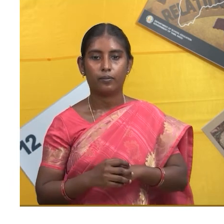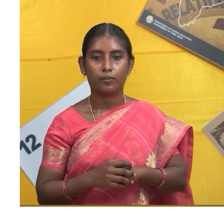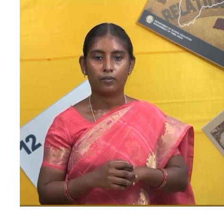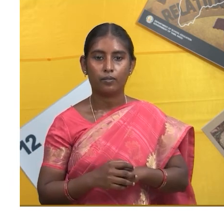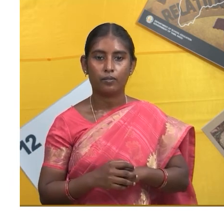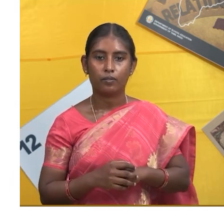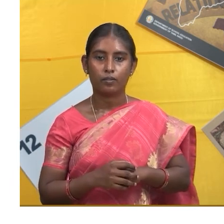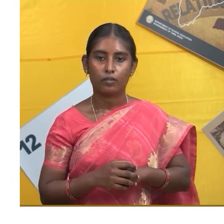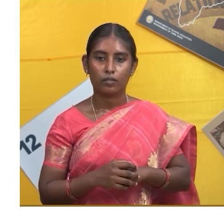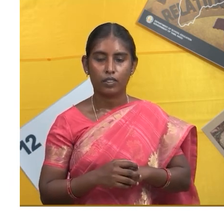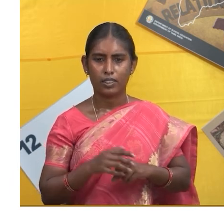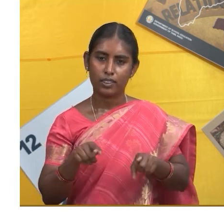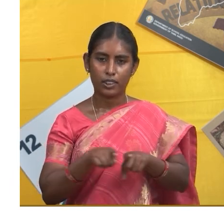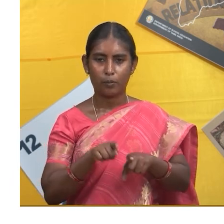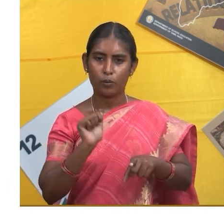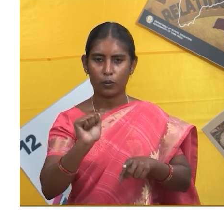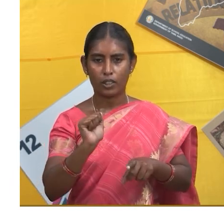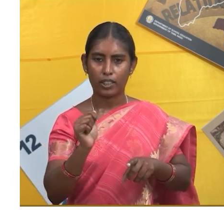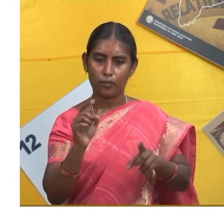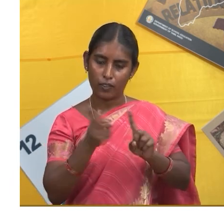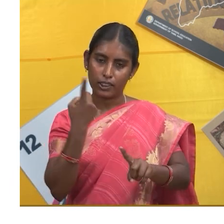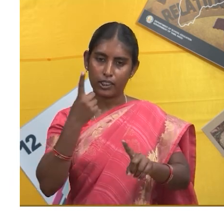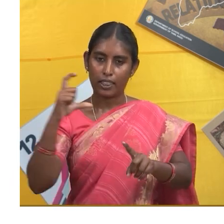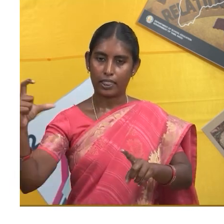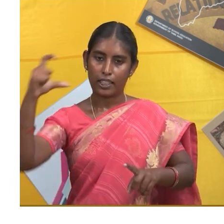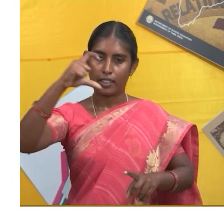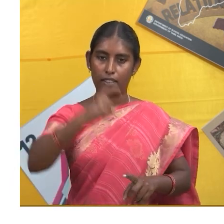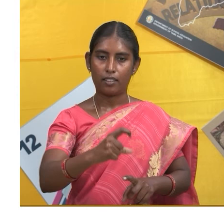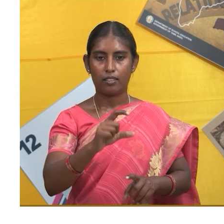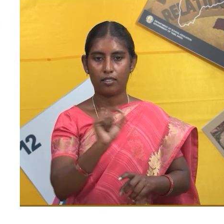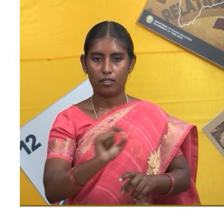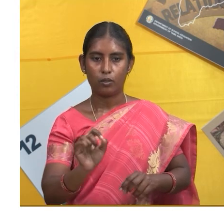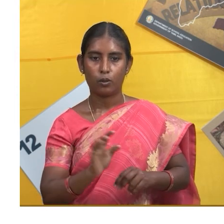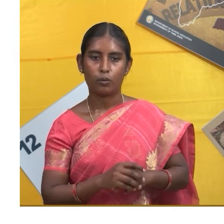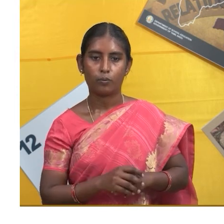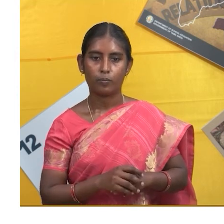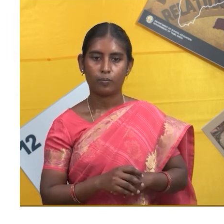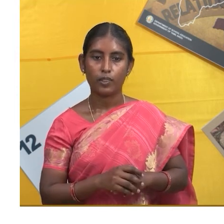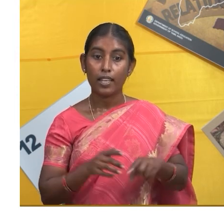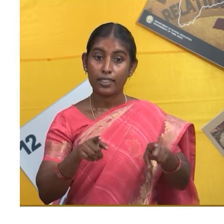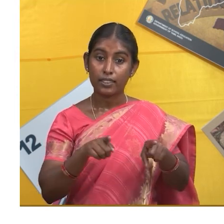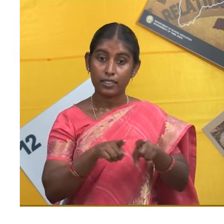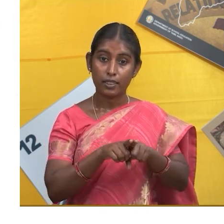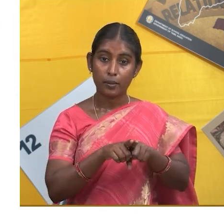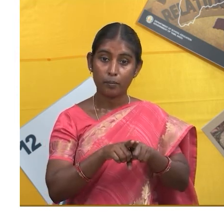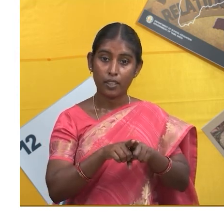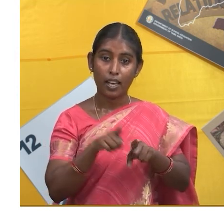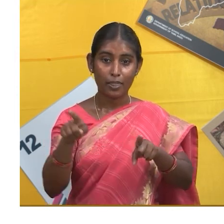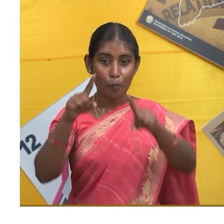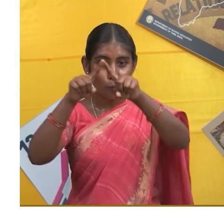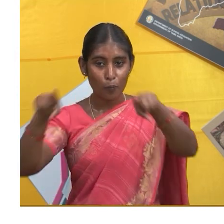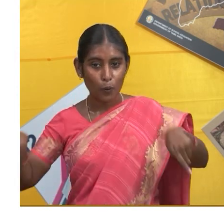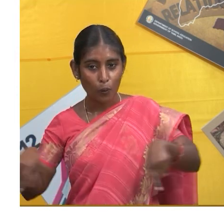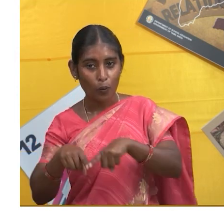செல்VINமால் மறகுப்கradesக்கொண்டுடல்ல Wellness அதohl பிருத்தால் ஏன் ிஷ்சதி Championships Minuten mockinglr